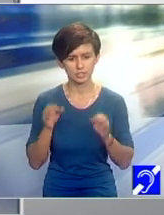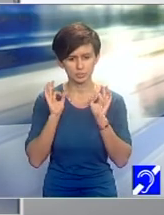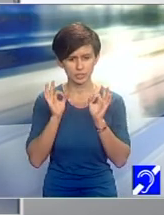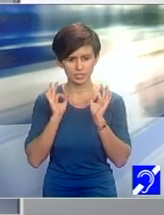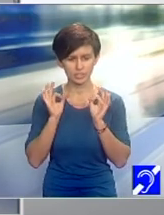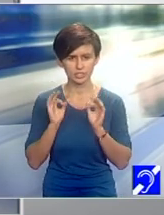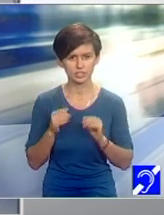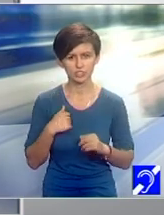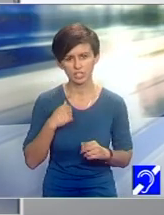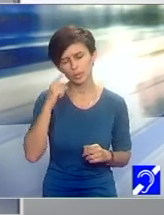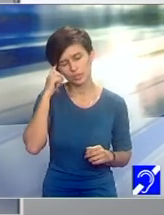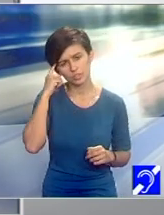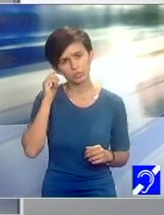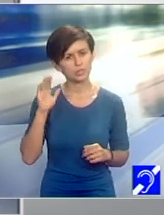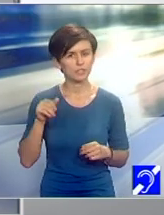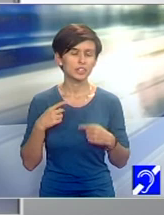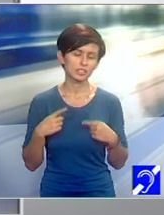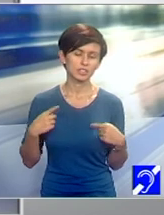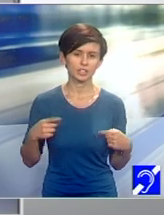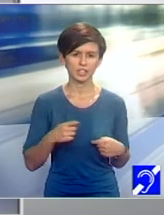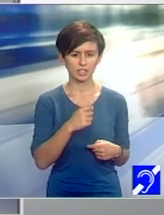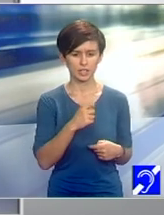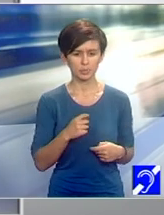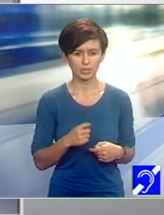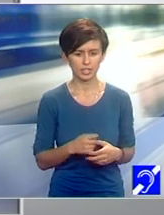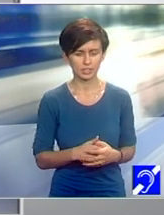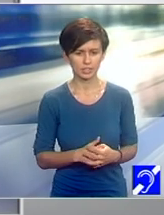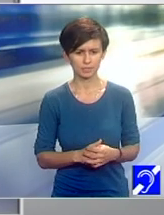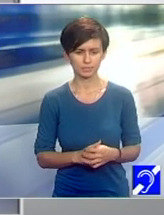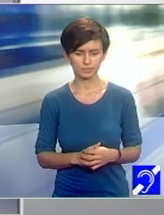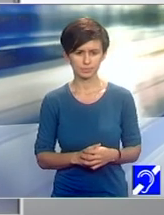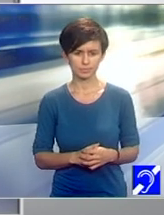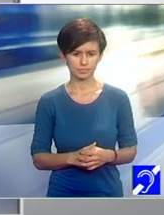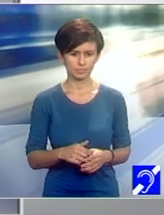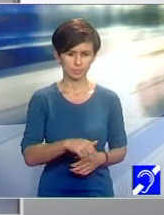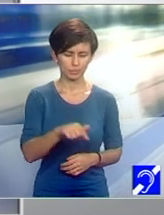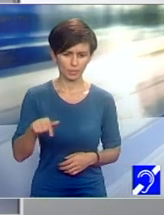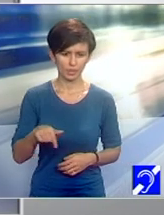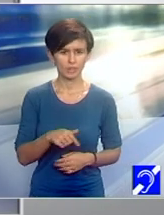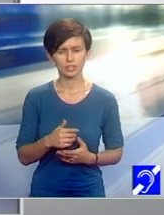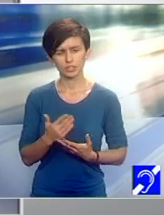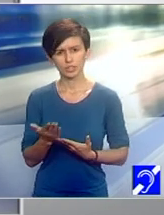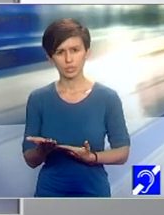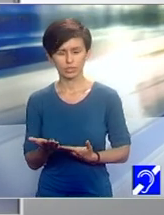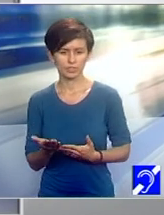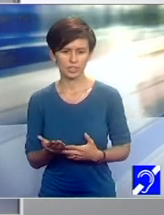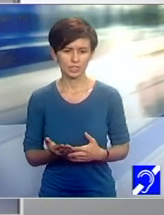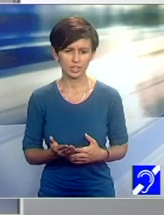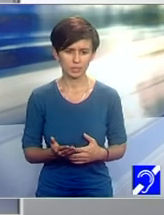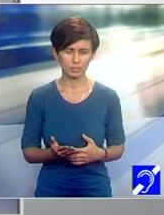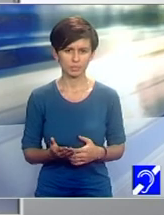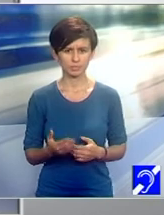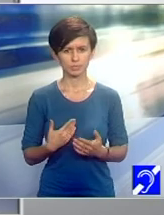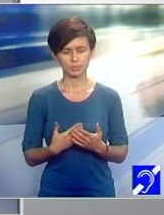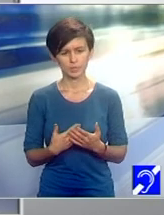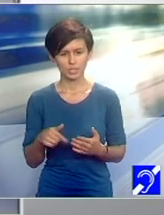specializărilor și știu că aveți diferite proiecte. Da, într-adevăr, oferim pe lângă acest studiu de